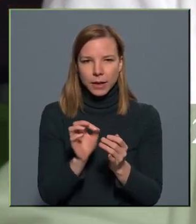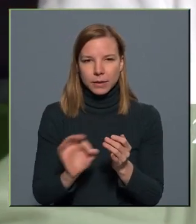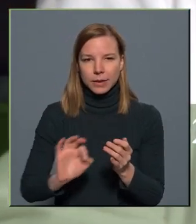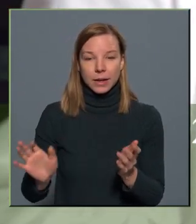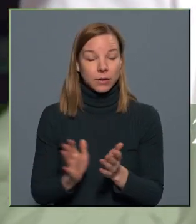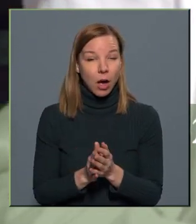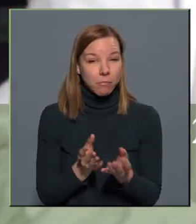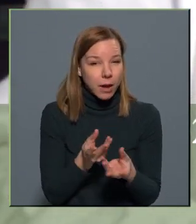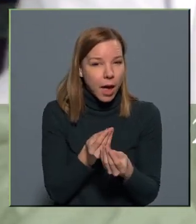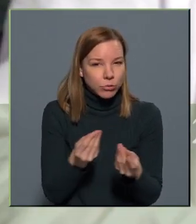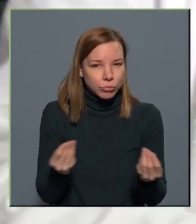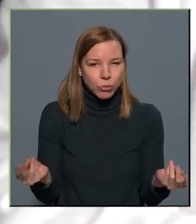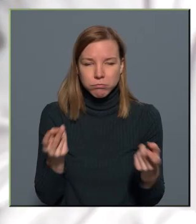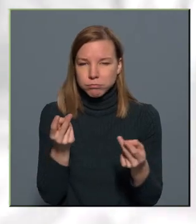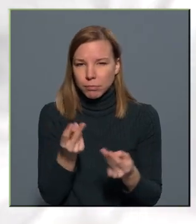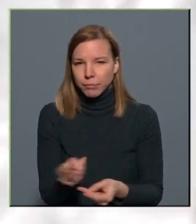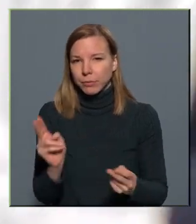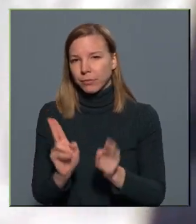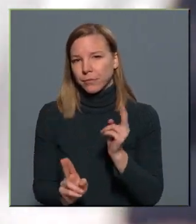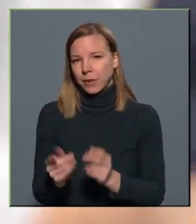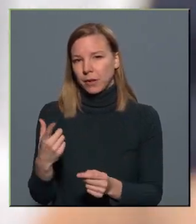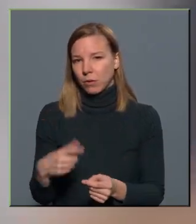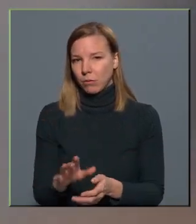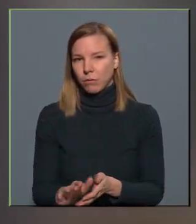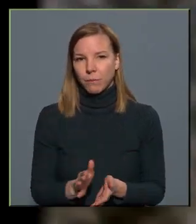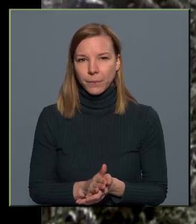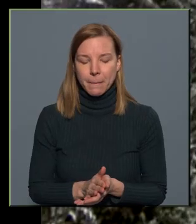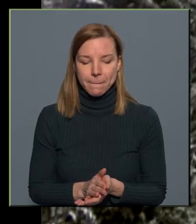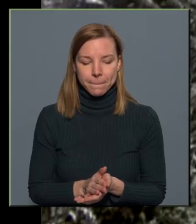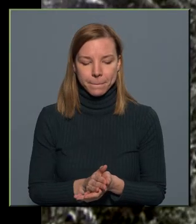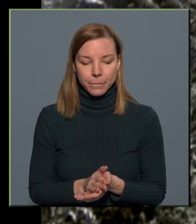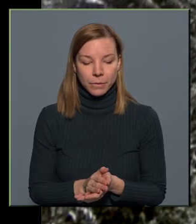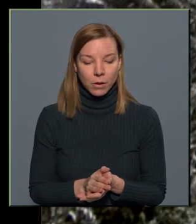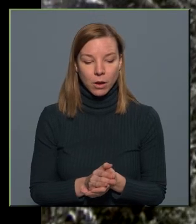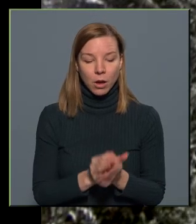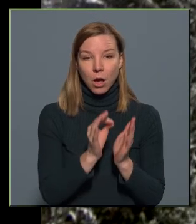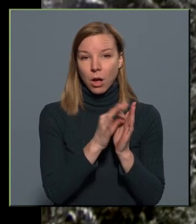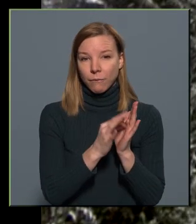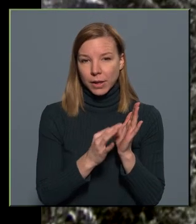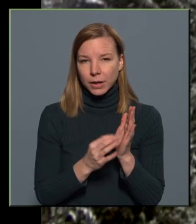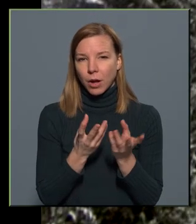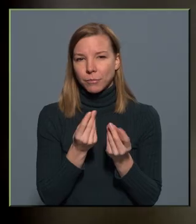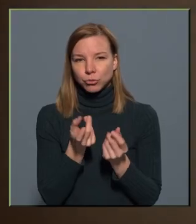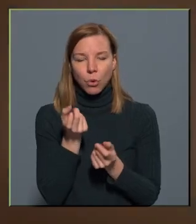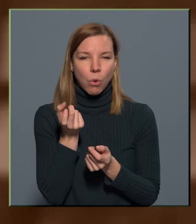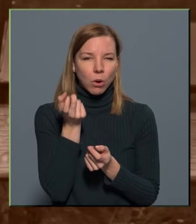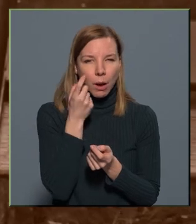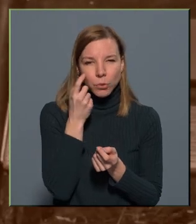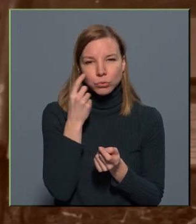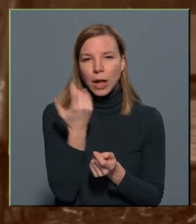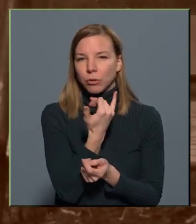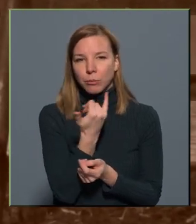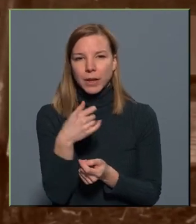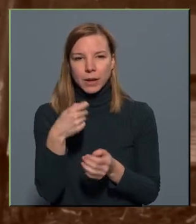ember nem könnyen jegyez meg ugye elsőre. Akkor fölírtam egy csomó apróságot, minden filmről valamit, ami